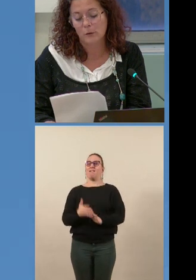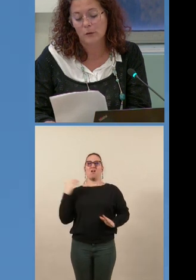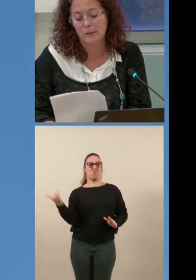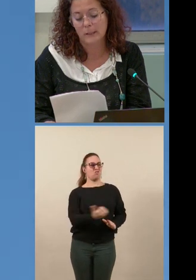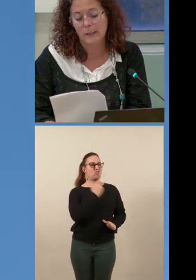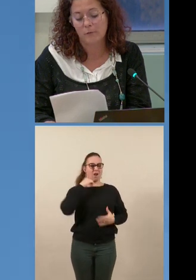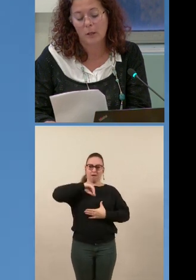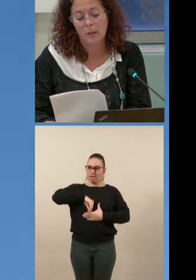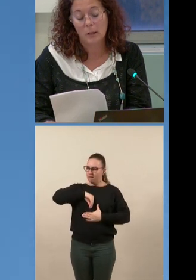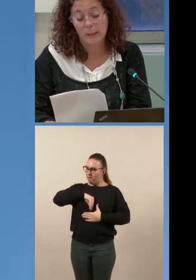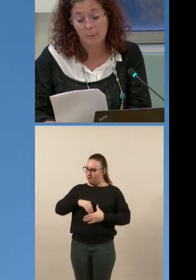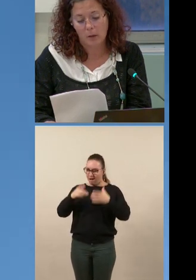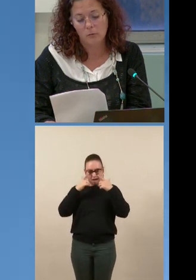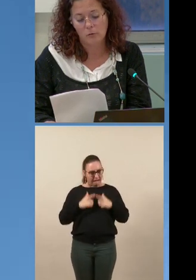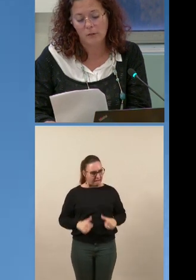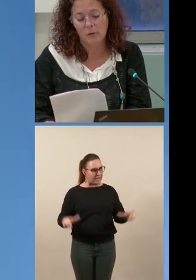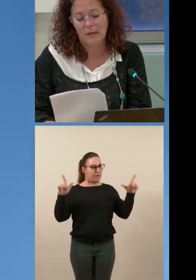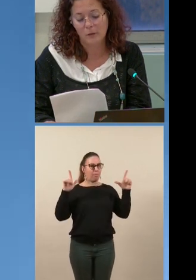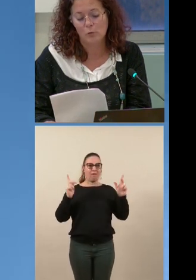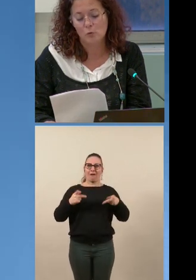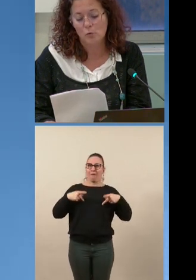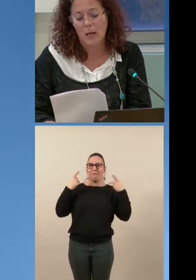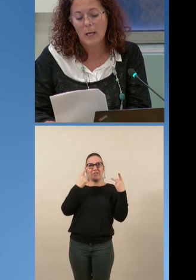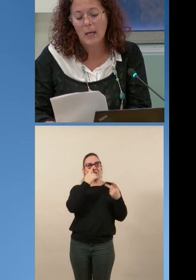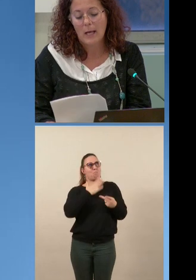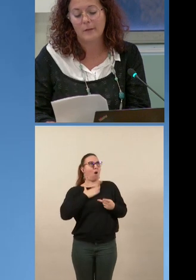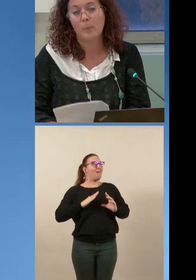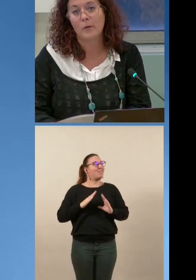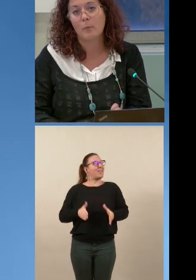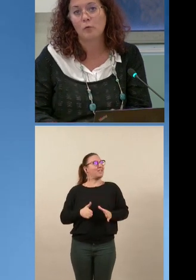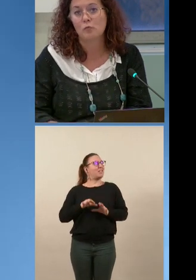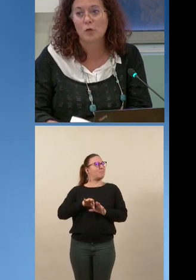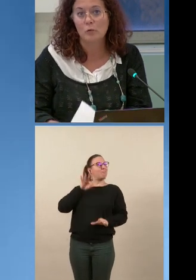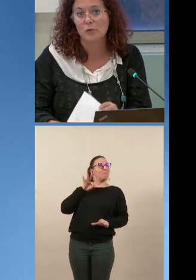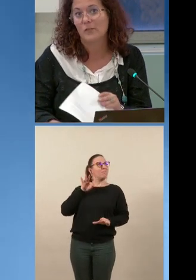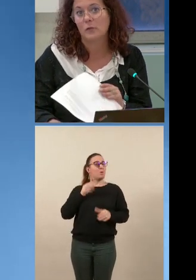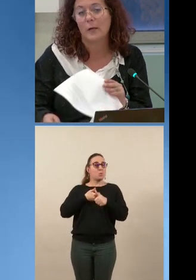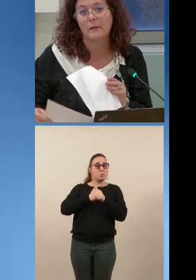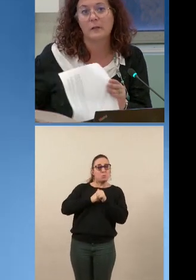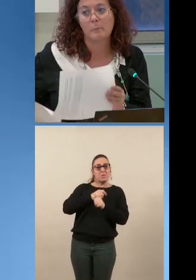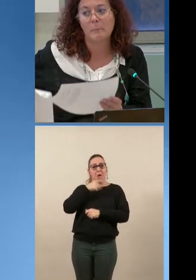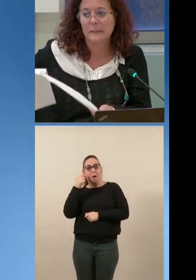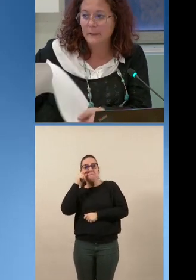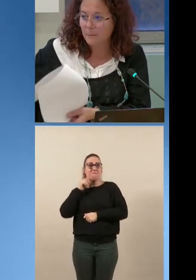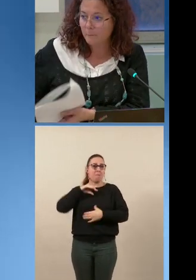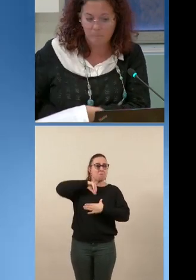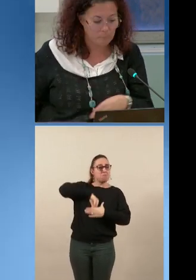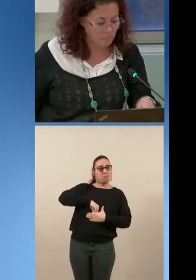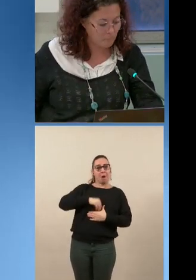puisse sentir livbre libre de vivre la vie de son choix indépendamment de son genre ou de sa sexualité